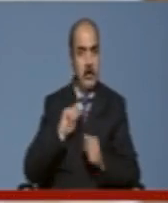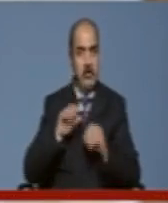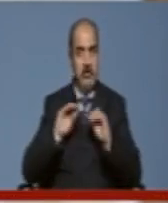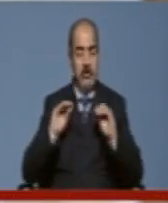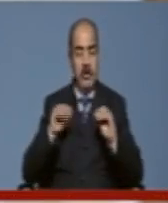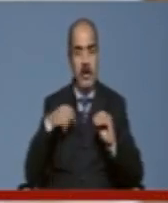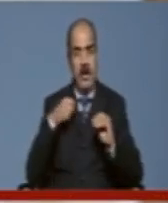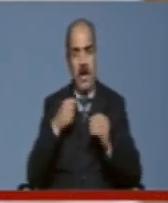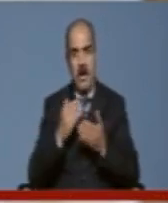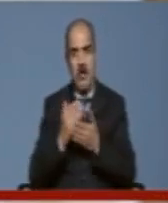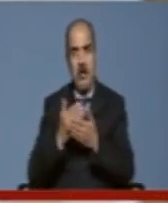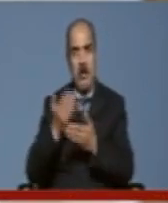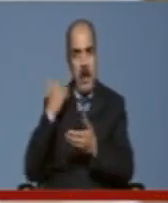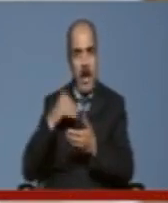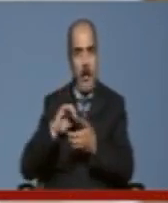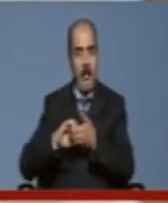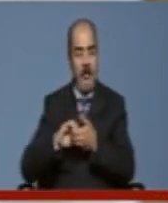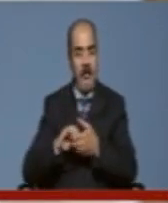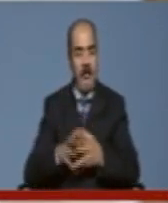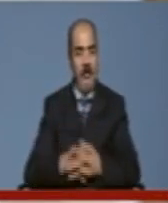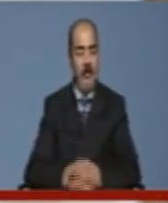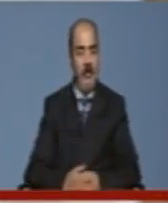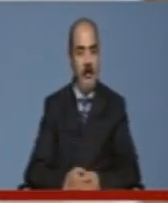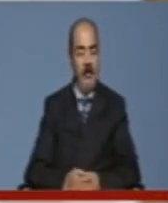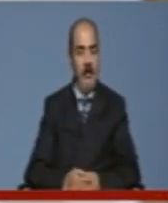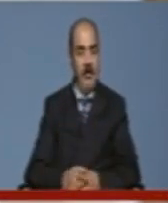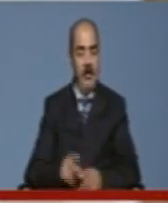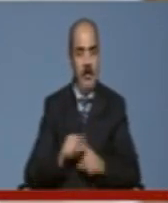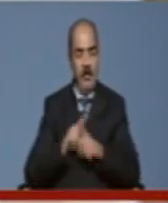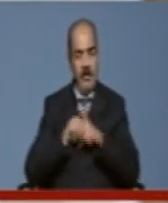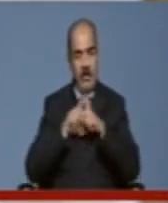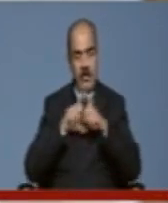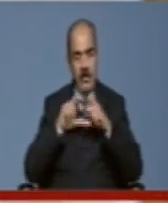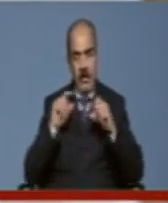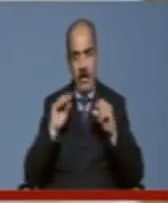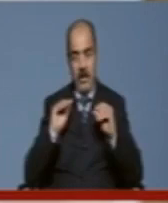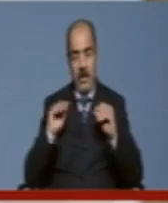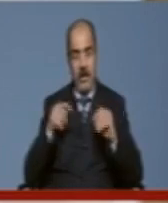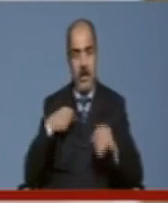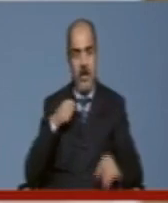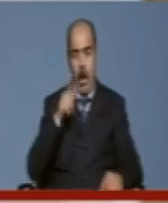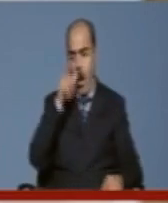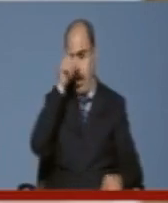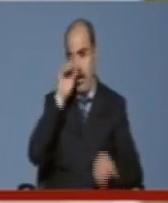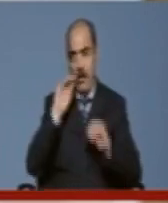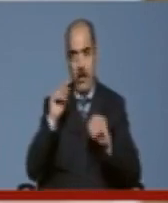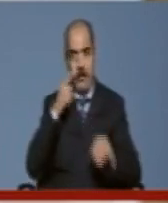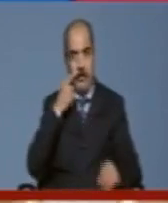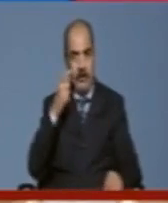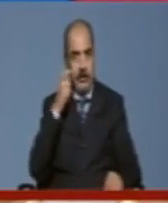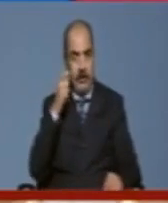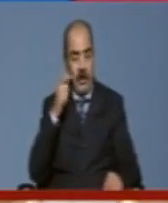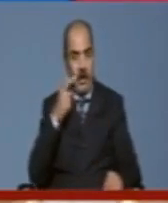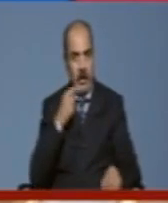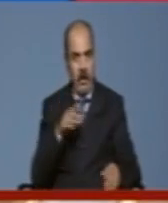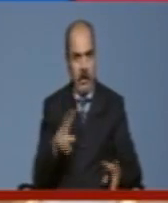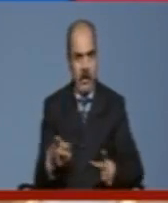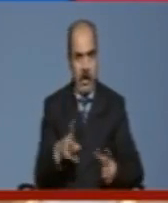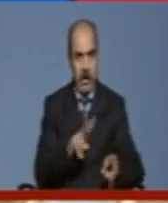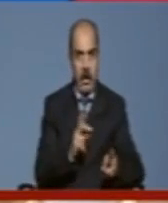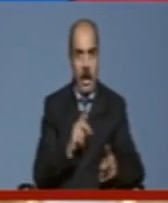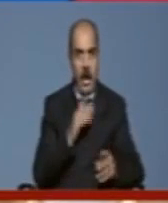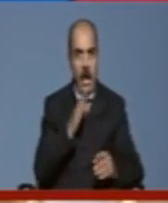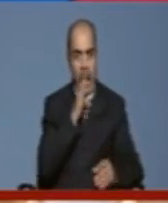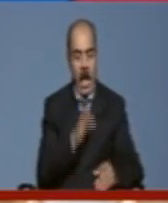كما سمعت صرخة الإنذار التي أطلقها ملك الأردن فيما يتعلق بإزدواجية المعايير. أريد أن